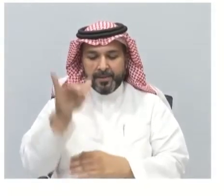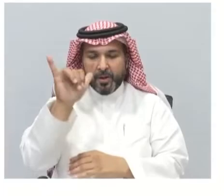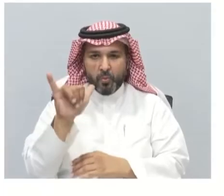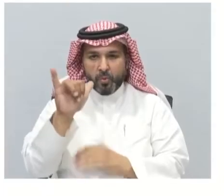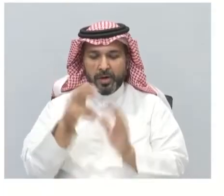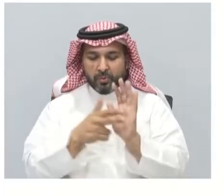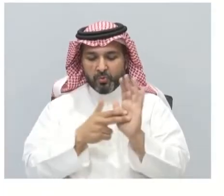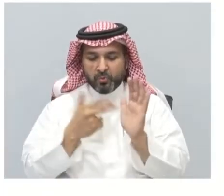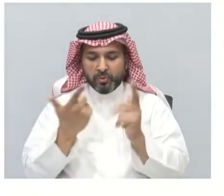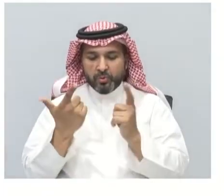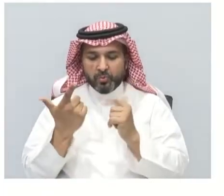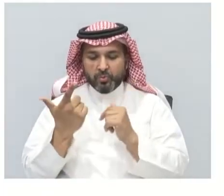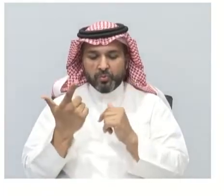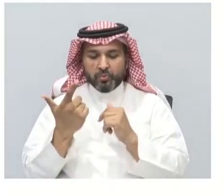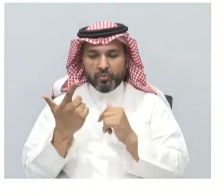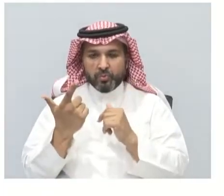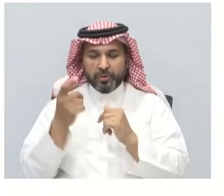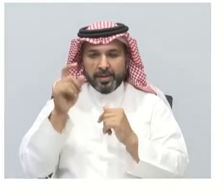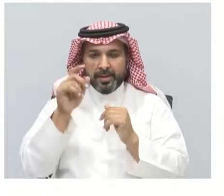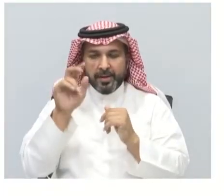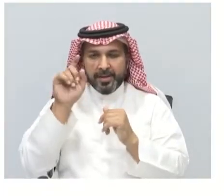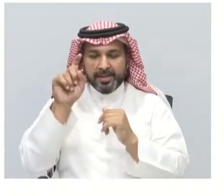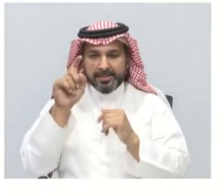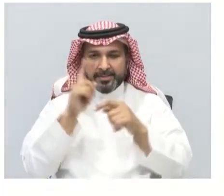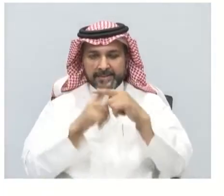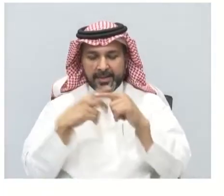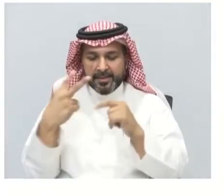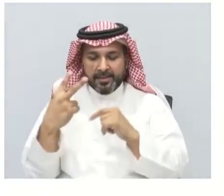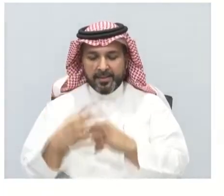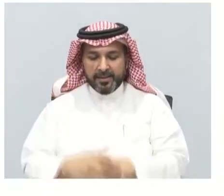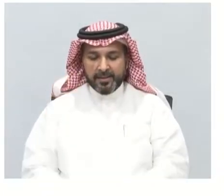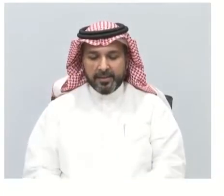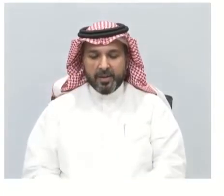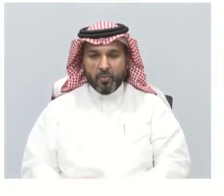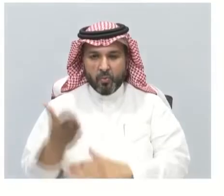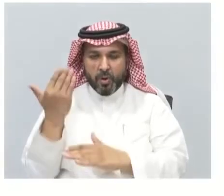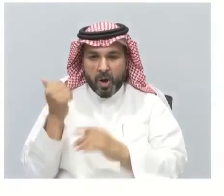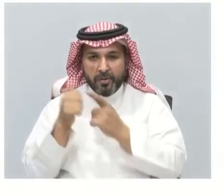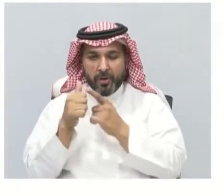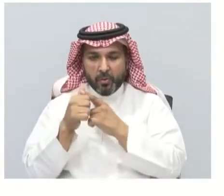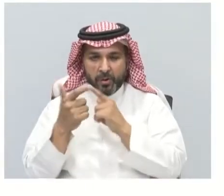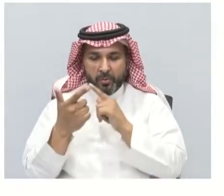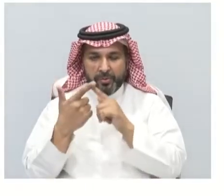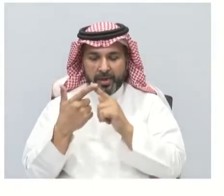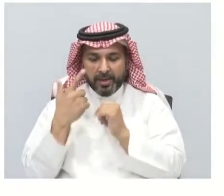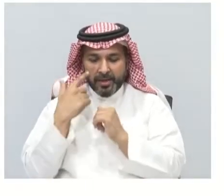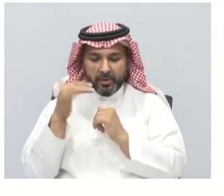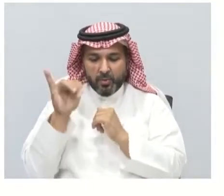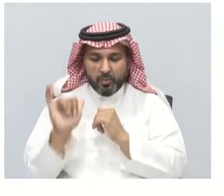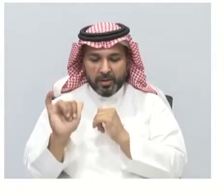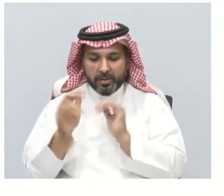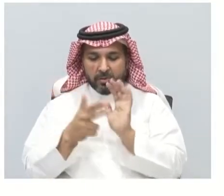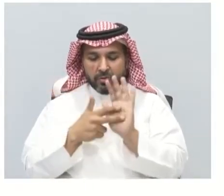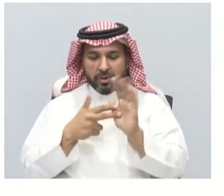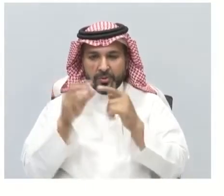اكس زائد 2 اذا عندك المعادله الاولى وا يساوي اكس ز 2 وعندك المعادله الثانيه هي ايش واي يساوي